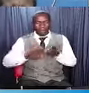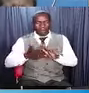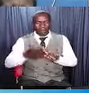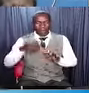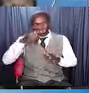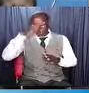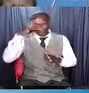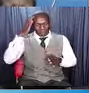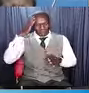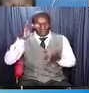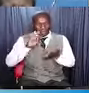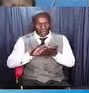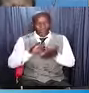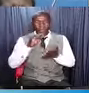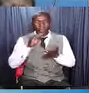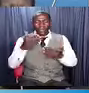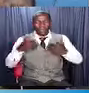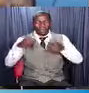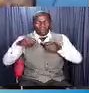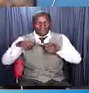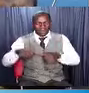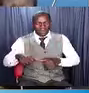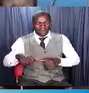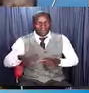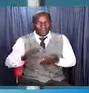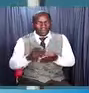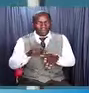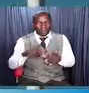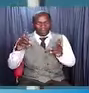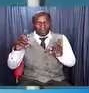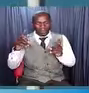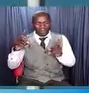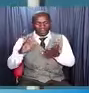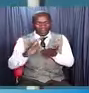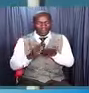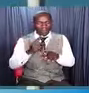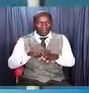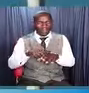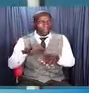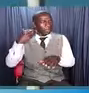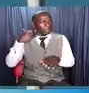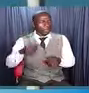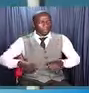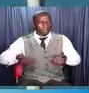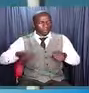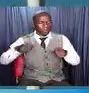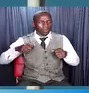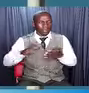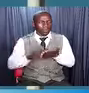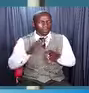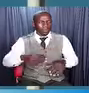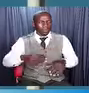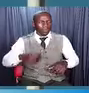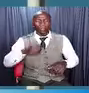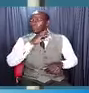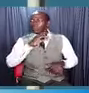maana nimetambua sina kukaa. Mara wameshiriki maovu, mara wameshiriki chuki kwa wakubwa, mara wanunguni kama